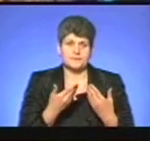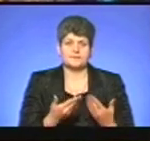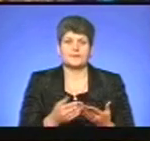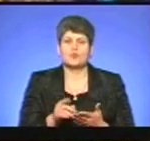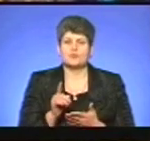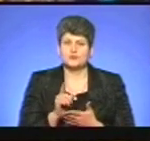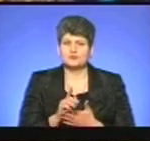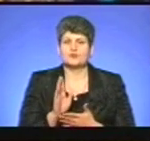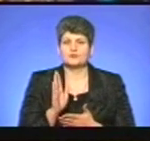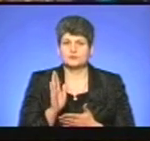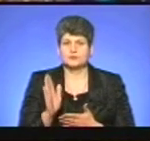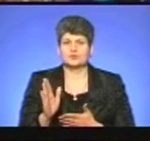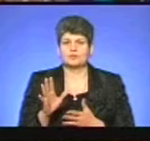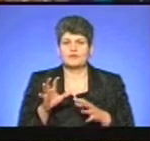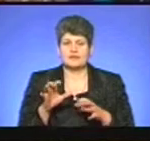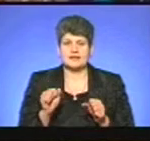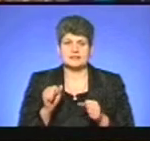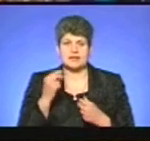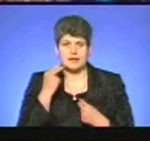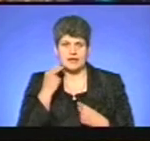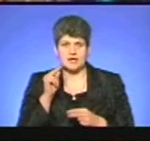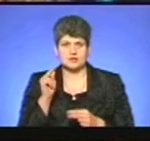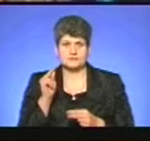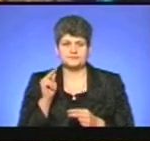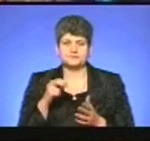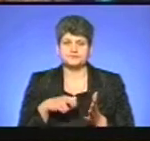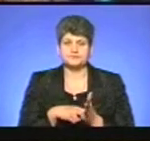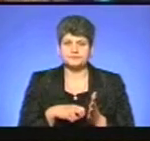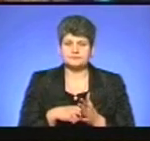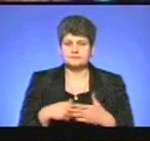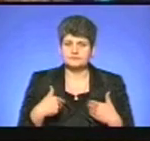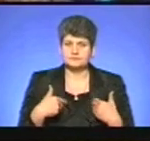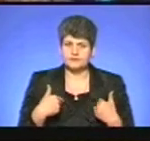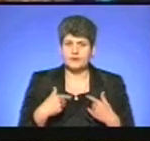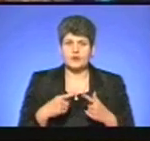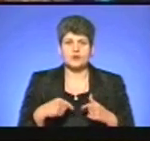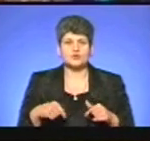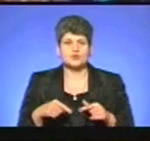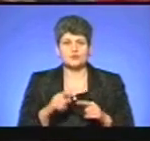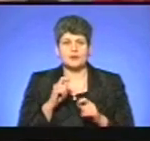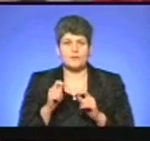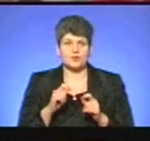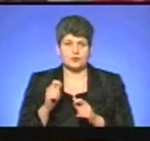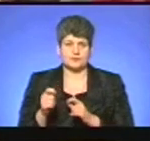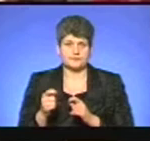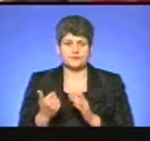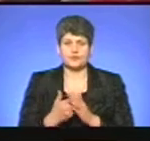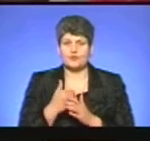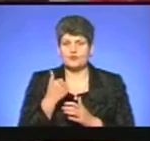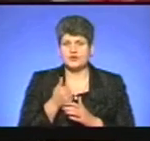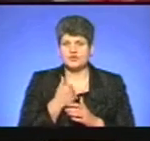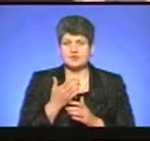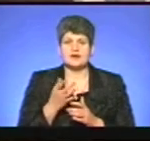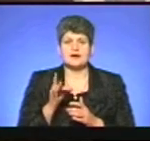будемо власникам найкращих листів чи вітань організовувати подарунки. Новорічна резиденція